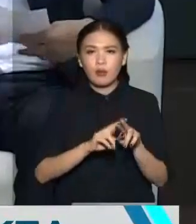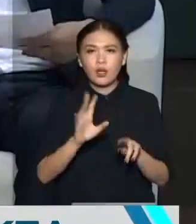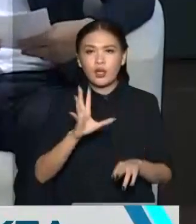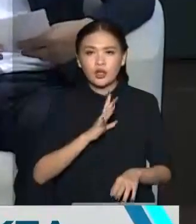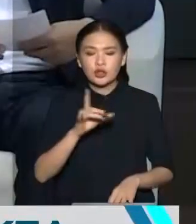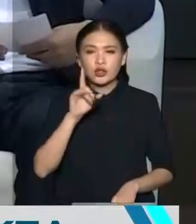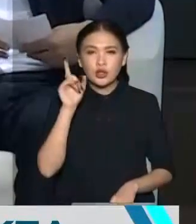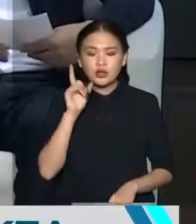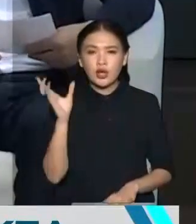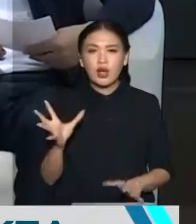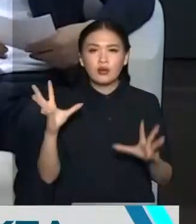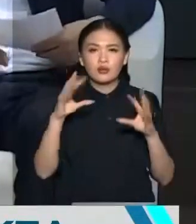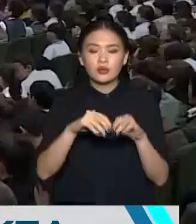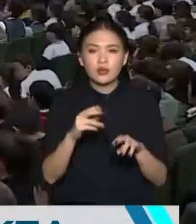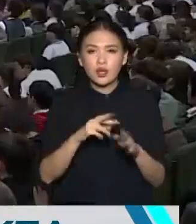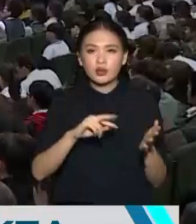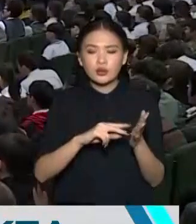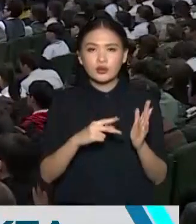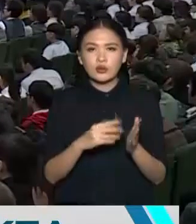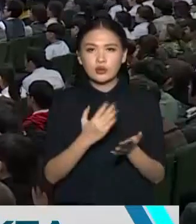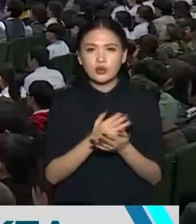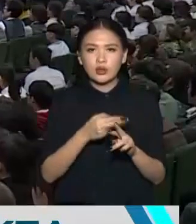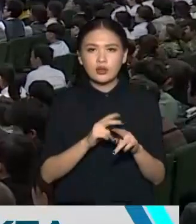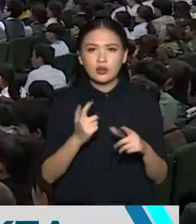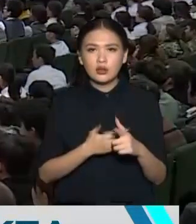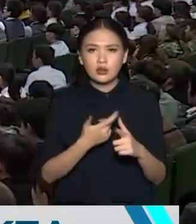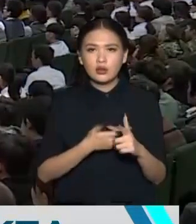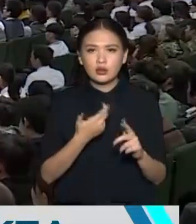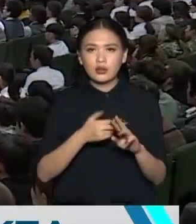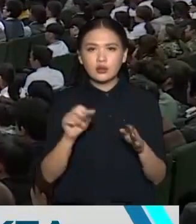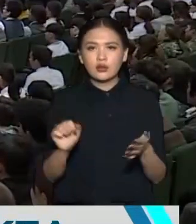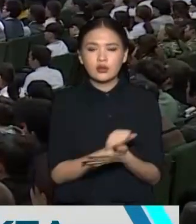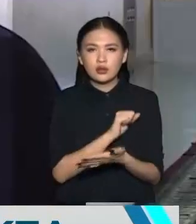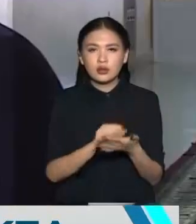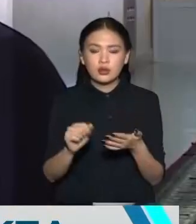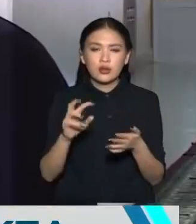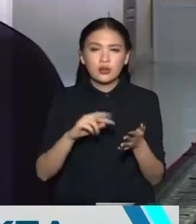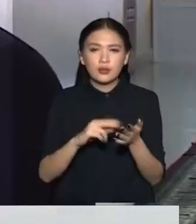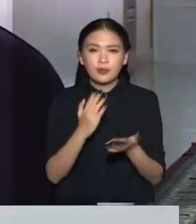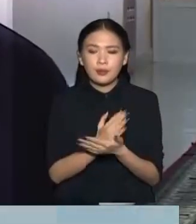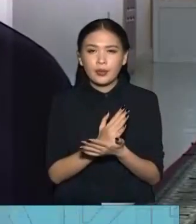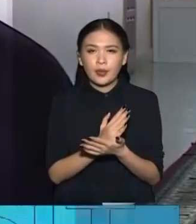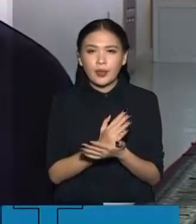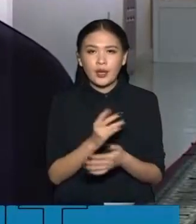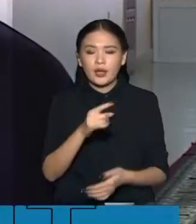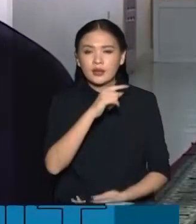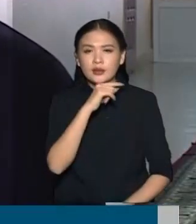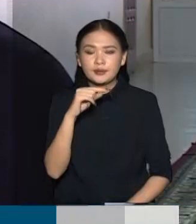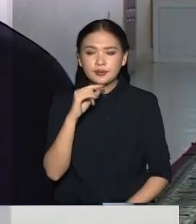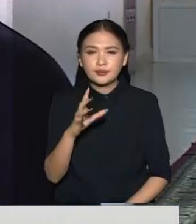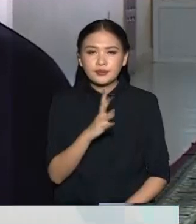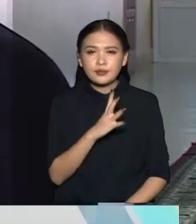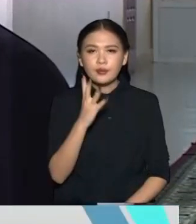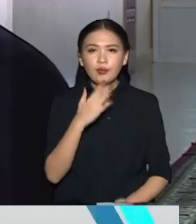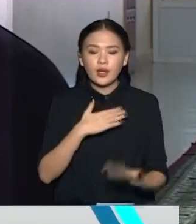қолдауға бағытталған кешенді жоспар қолға алынып отыр. Аталмыш жиын сол құжат аясында ұйымдастырылды. Ресей тарапымен тығыз қарым-қатынас